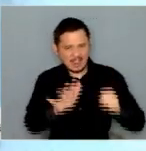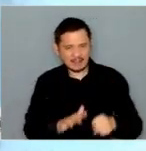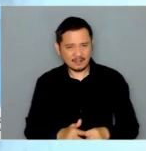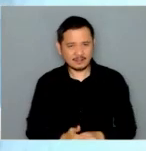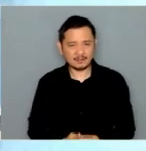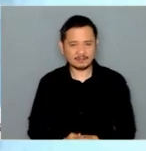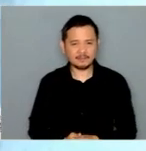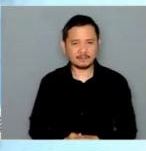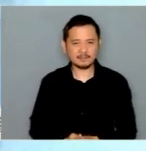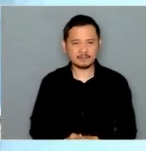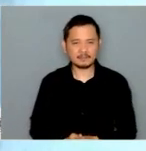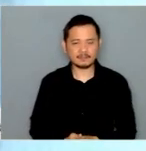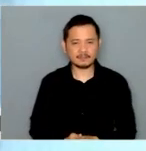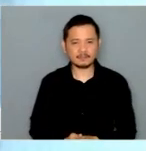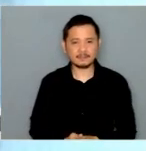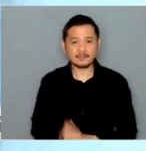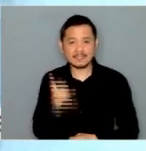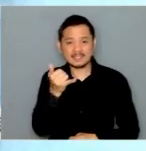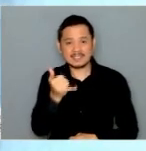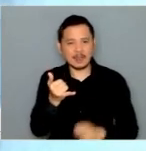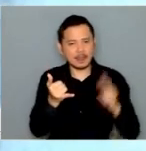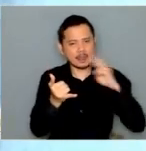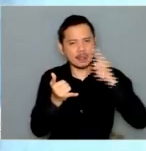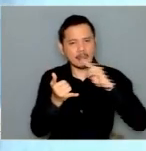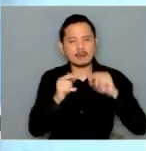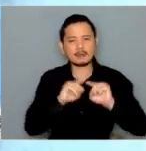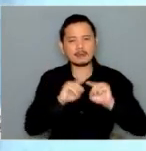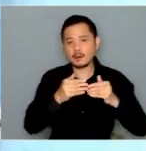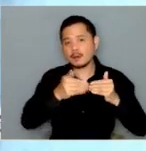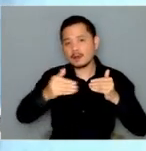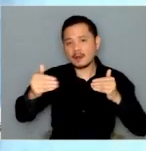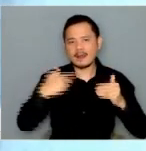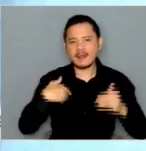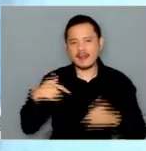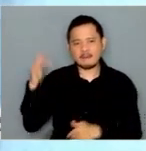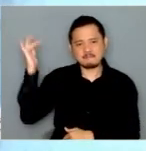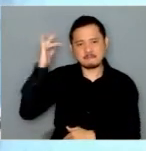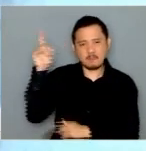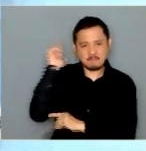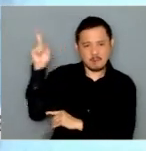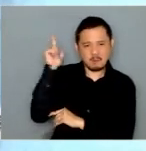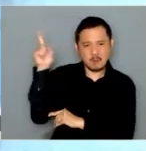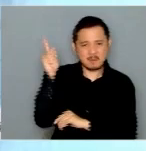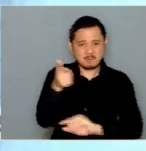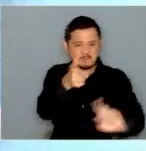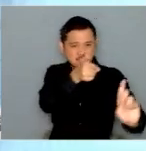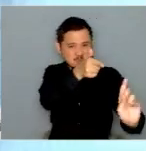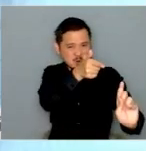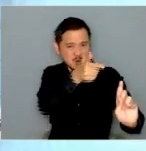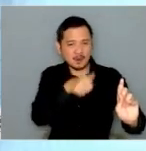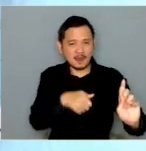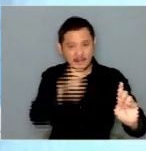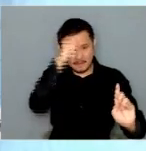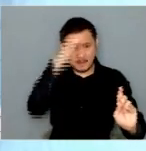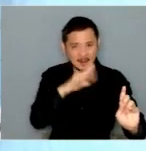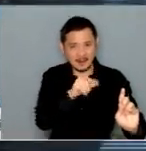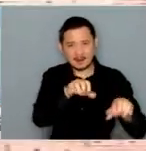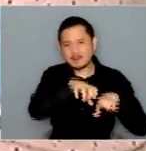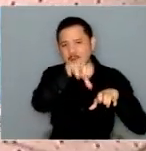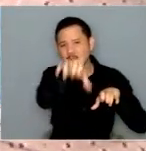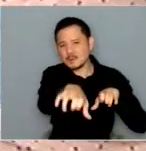Hindi na nakunan sa CCTV ang mga sumunod na tagpo. Pero nanutok pa pala ng baril si Castañeda sa isang